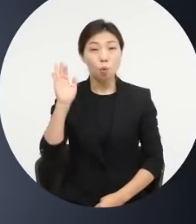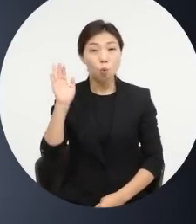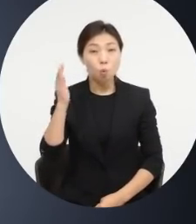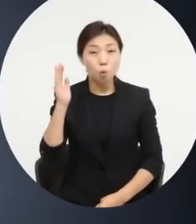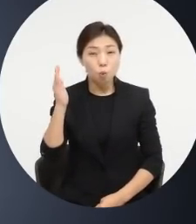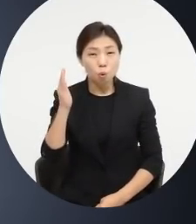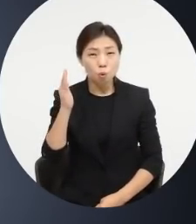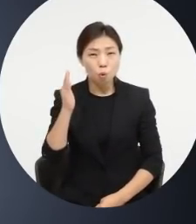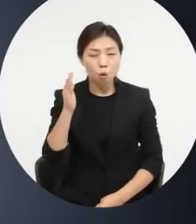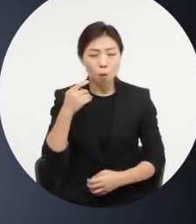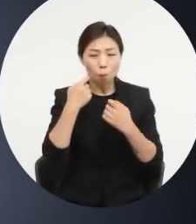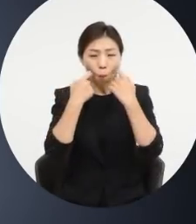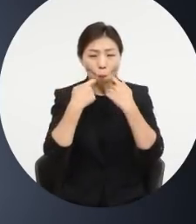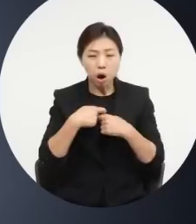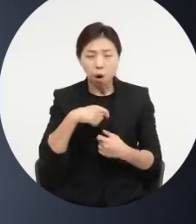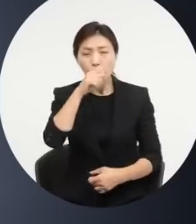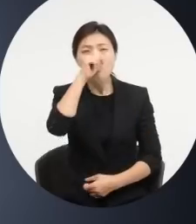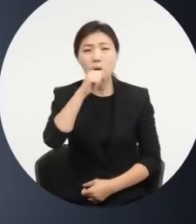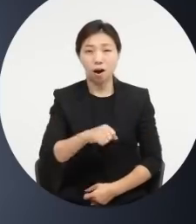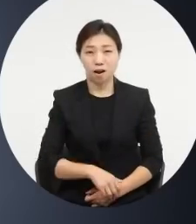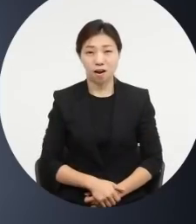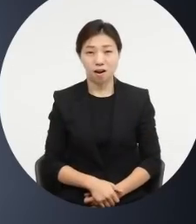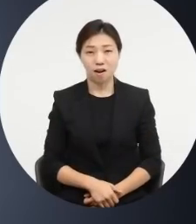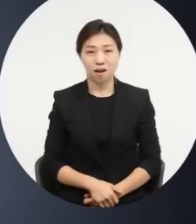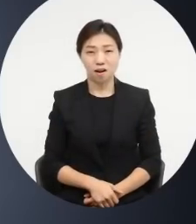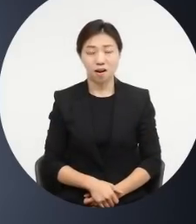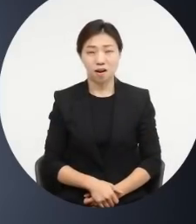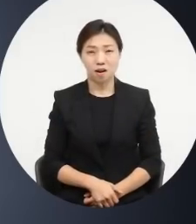좋다고 평가가 되는 세상 아니냐?